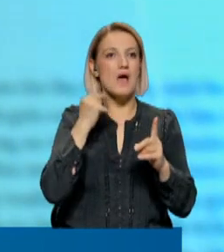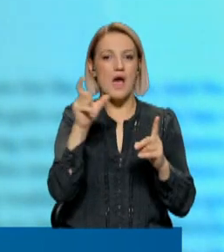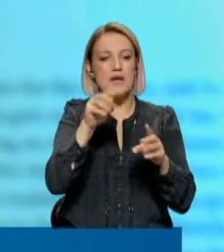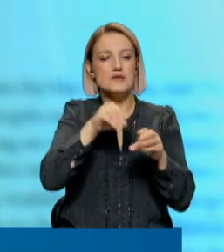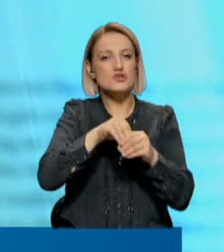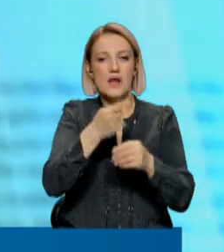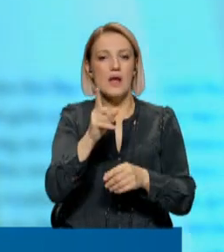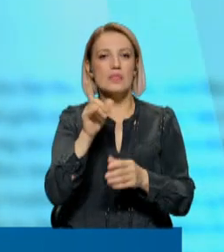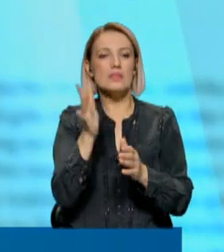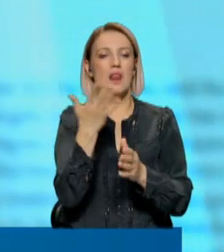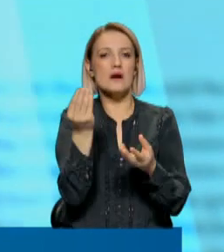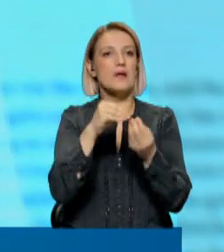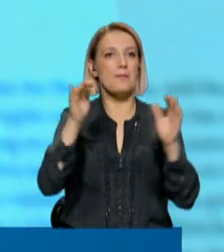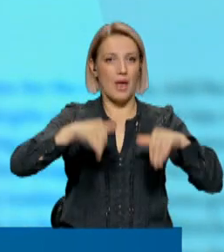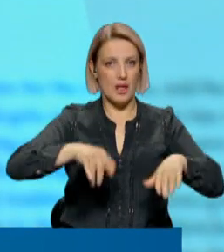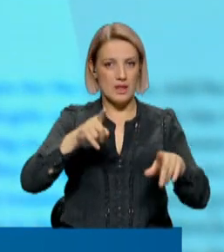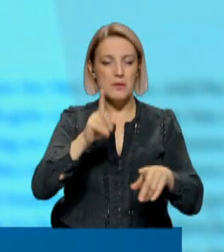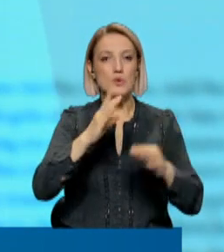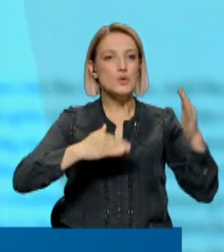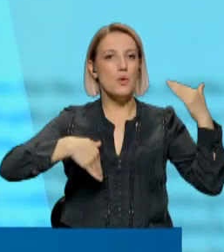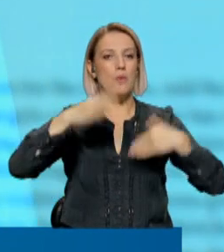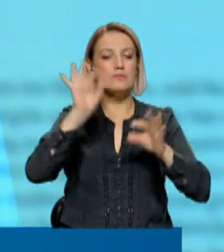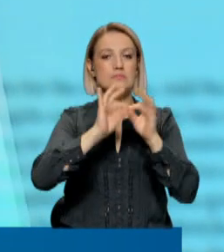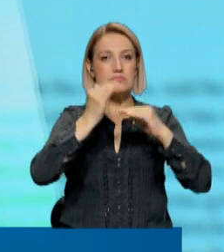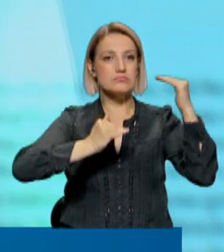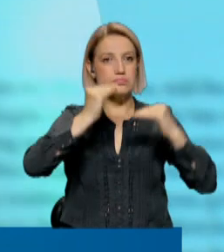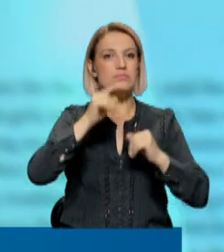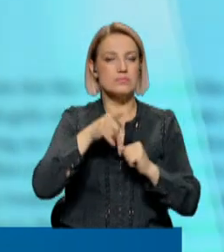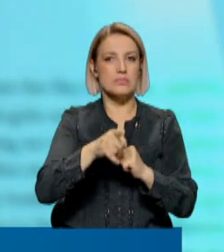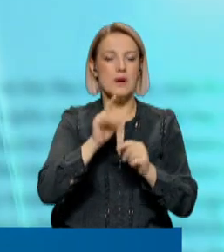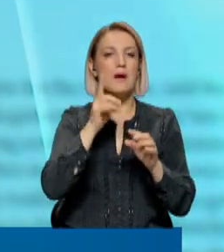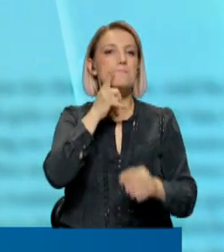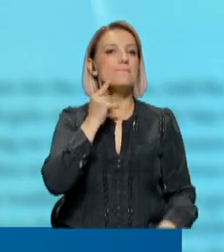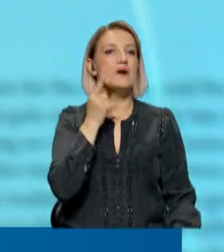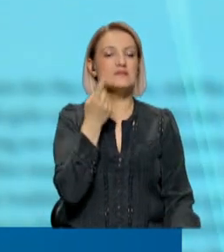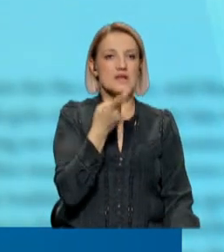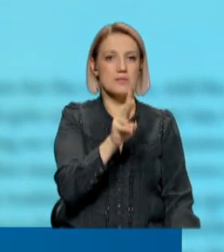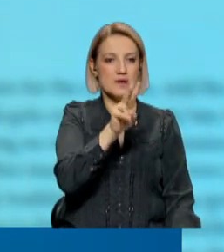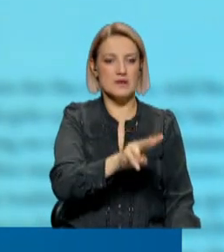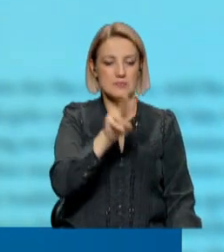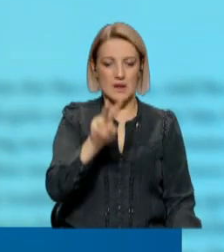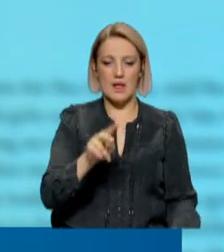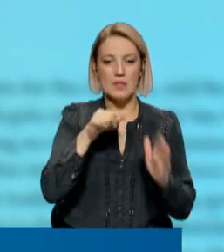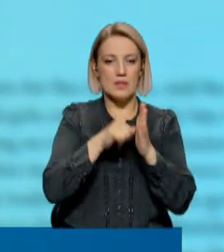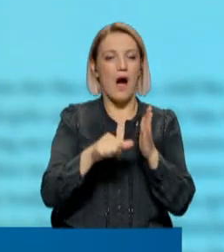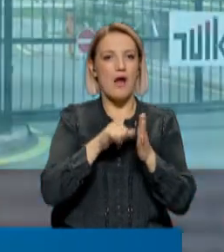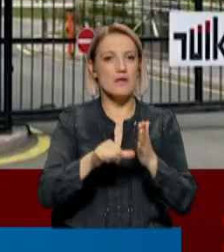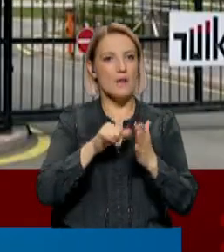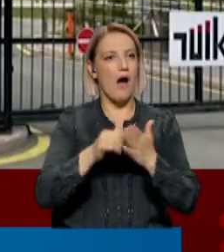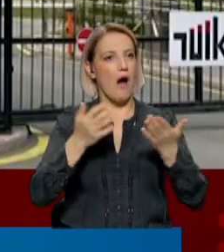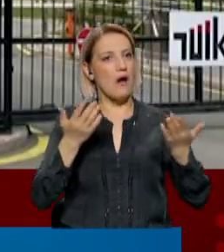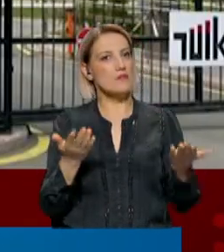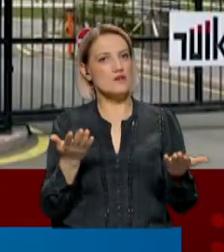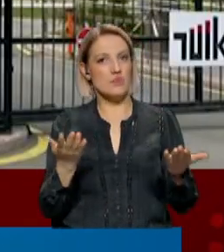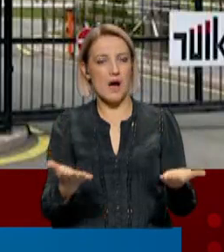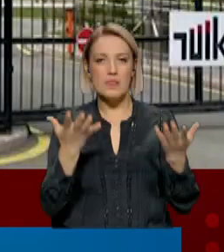bu yüksek oranlarda gelen zamlardan sonra Mayıs 2022 tarihinde acaba nasıl oluyor